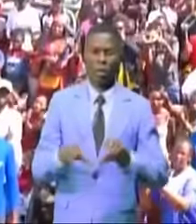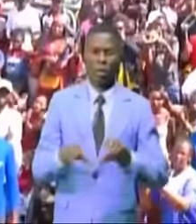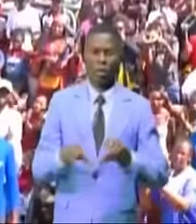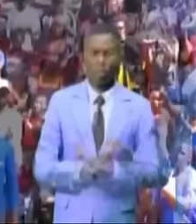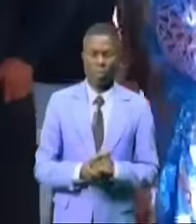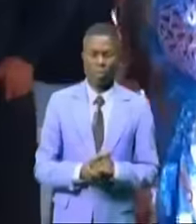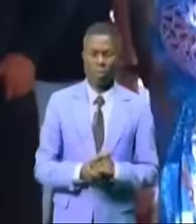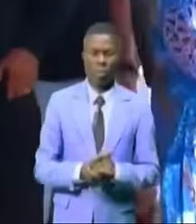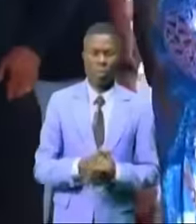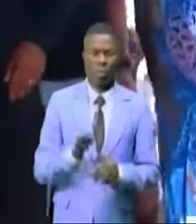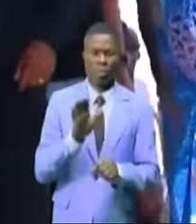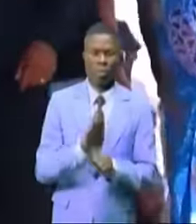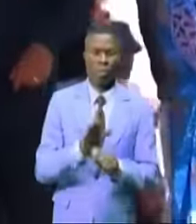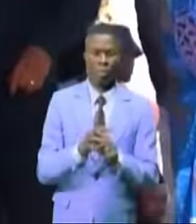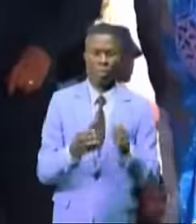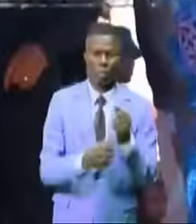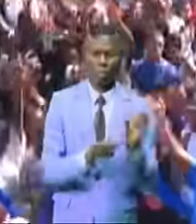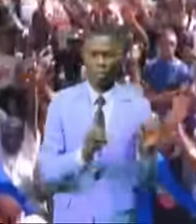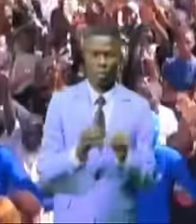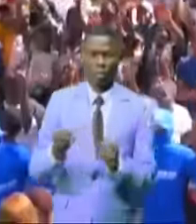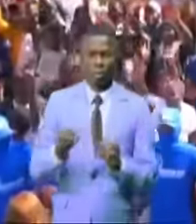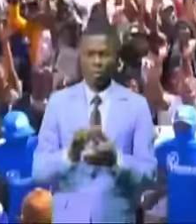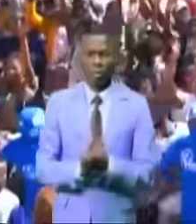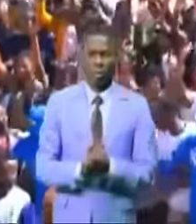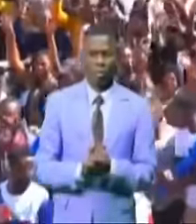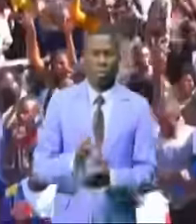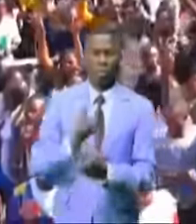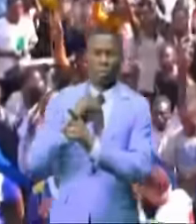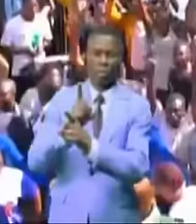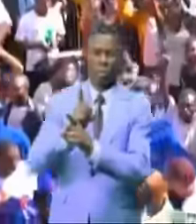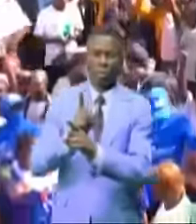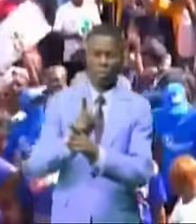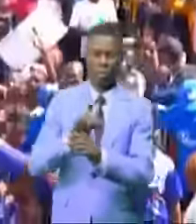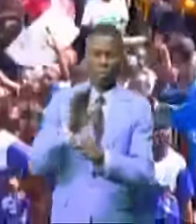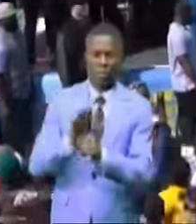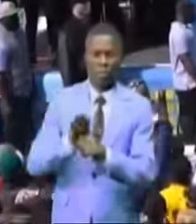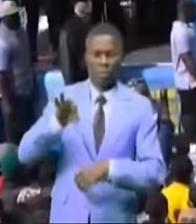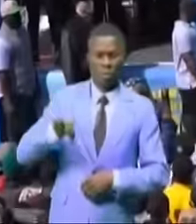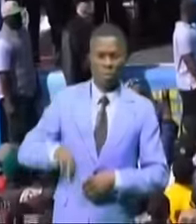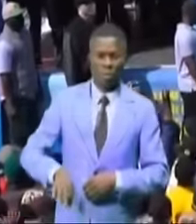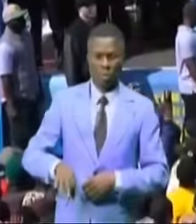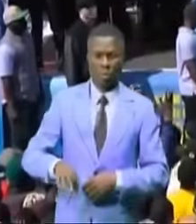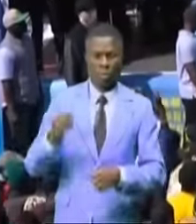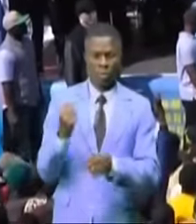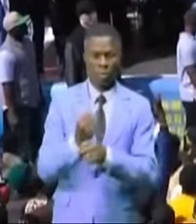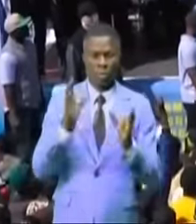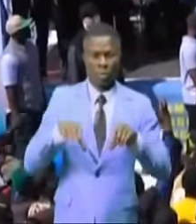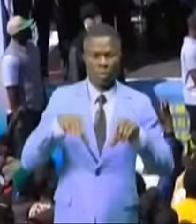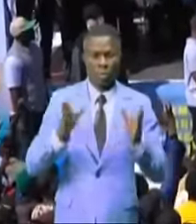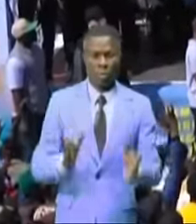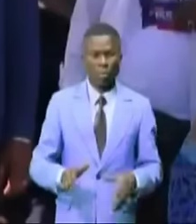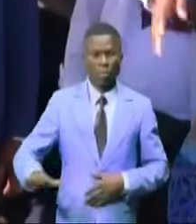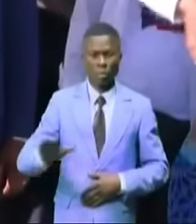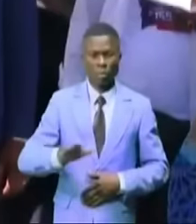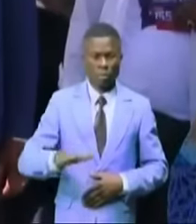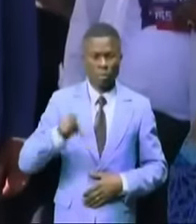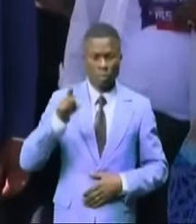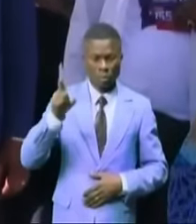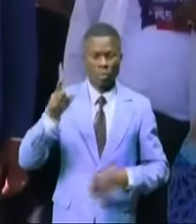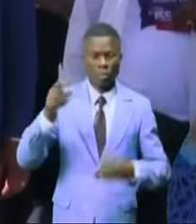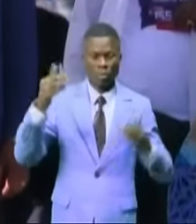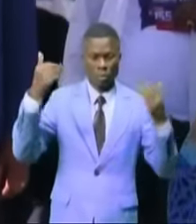l'élu des Pisa pour son engagement sans faille dans la défense acharnée des intérêts des sous-traitants à travers le pays, Miguel Cachal prend le